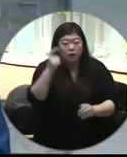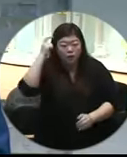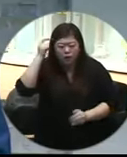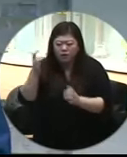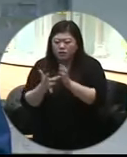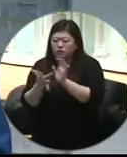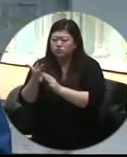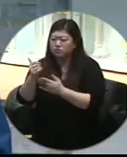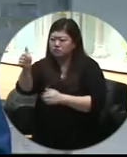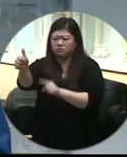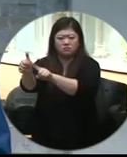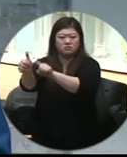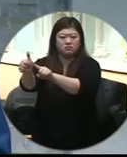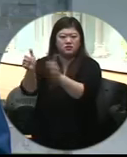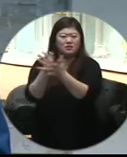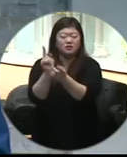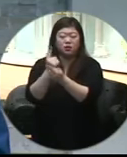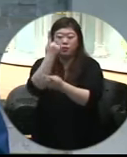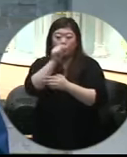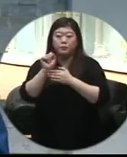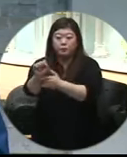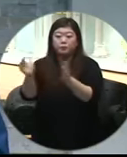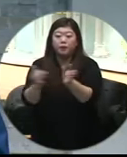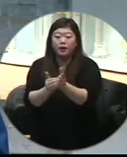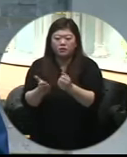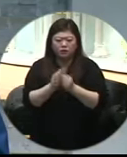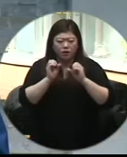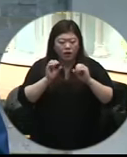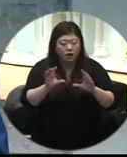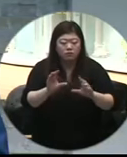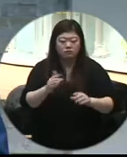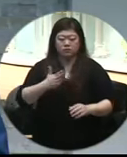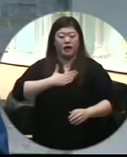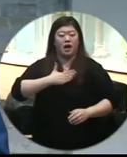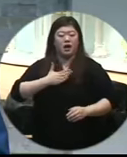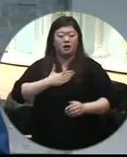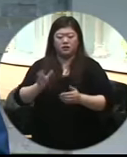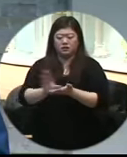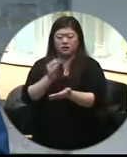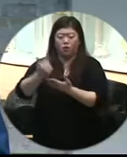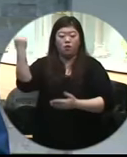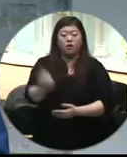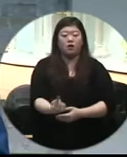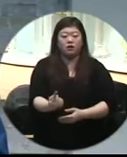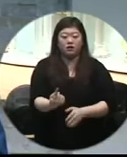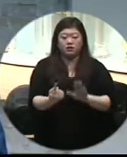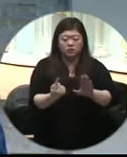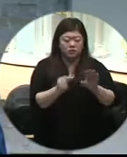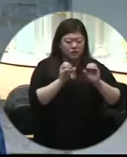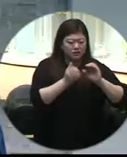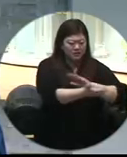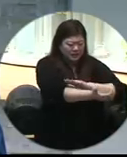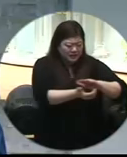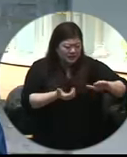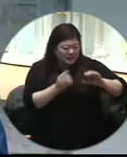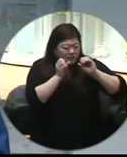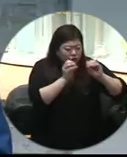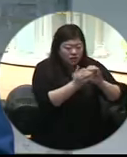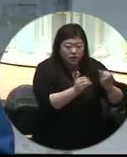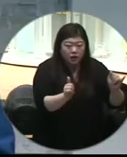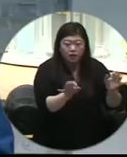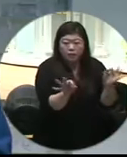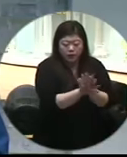오셨기 때문에 예언의 사명이 끝나버렸단 말이에요. 실체가 왔는데 뭐 그림자는 사라져야지요. 실체가 왔는데.